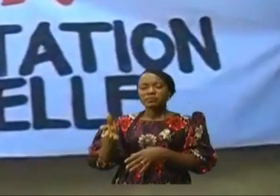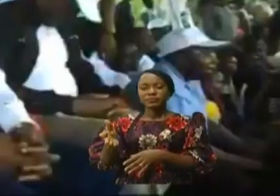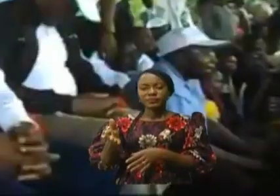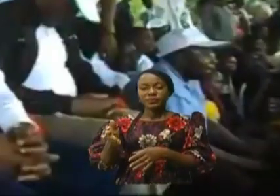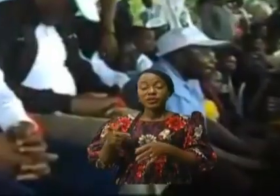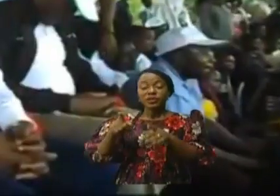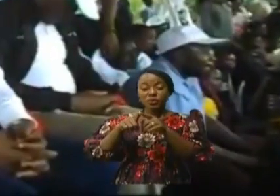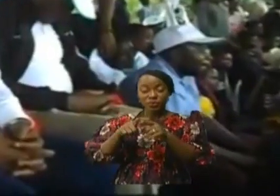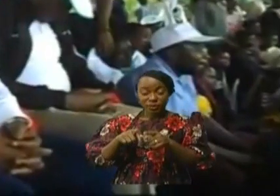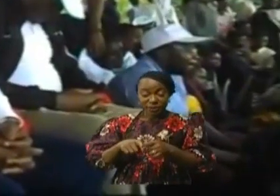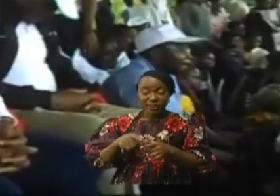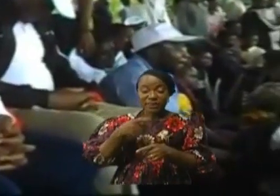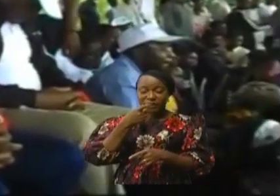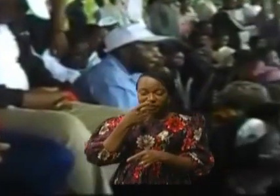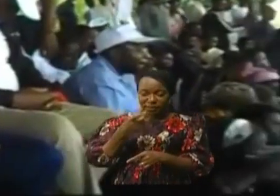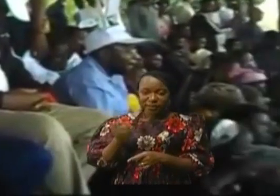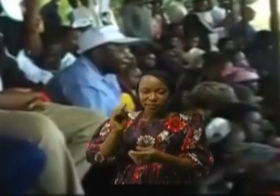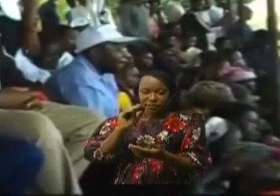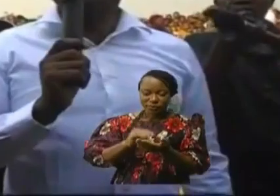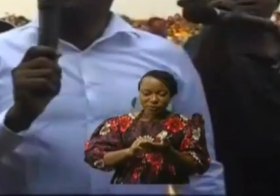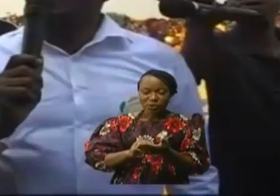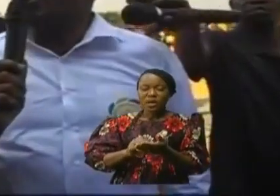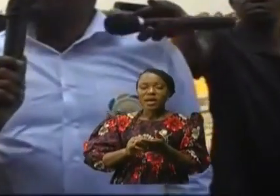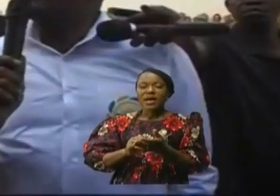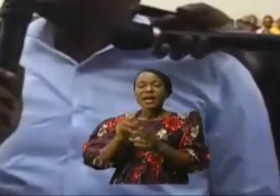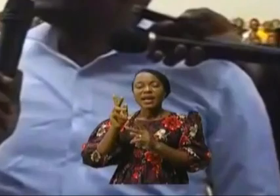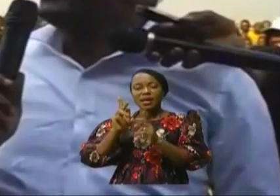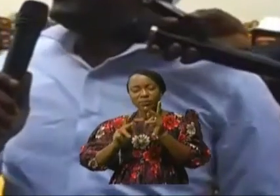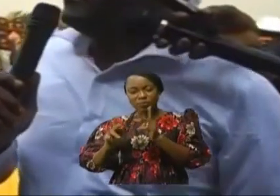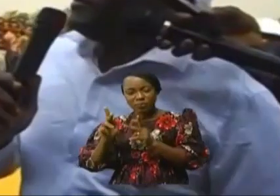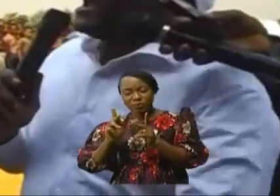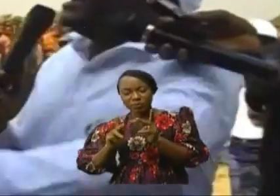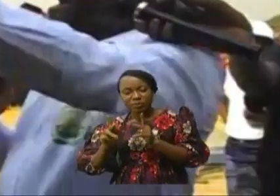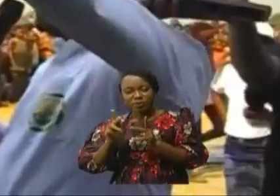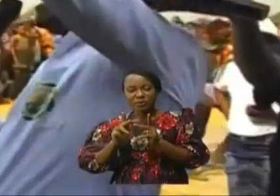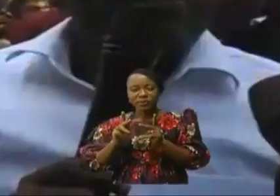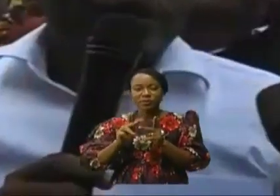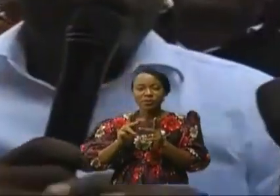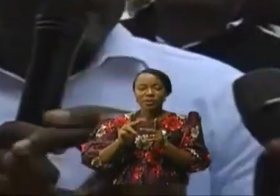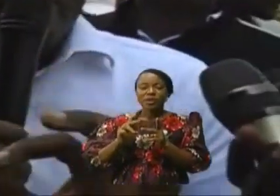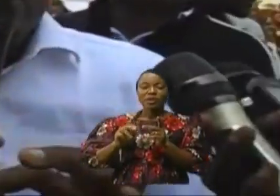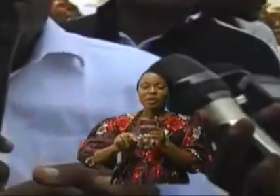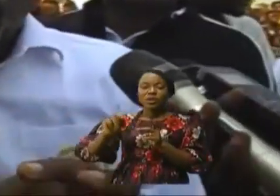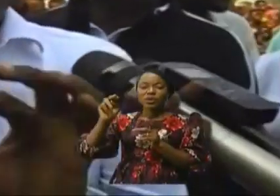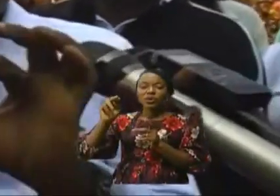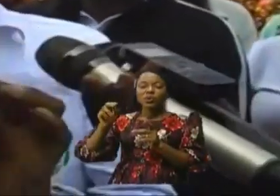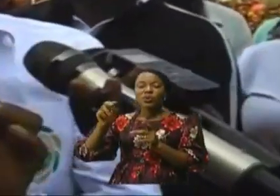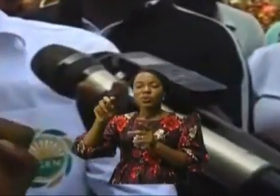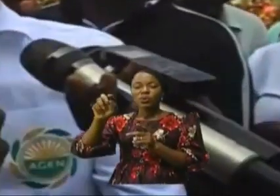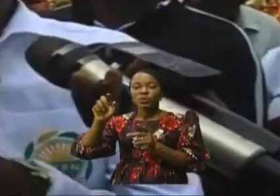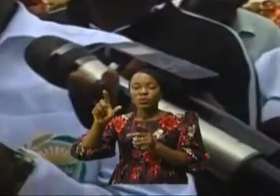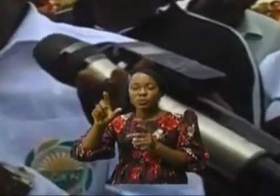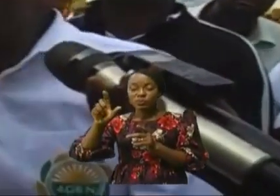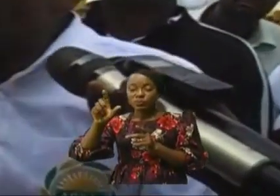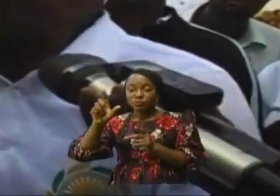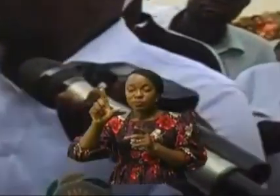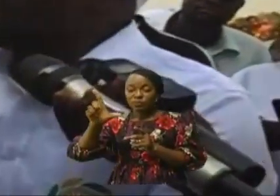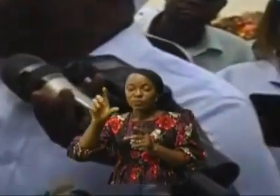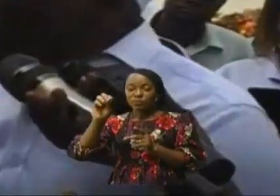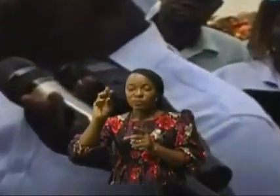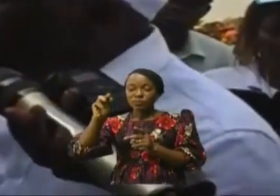Moutoualé a sans tergiverser fixé à la population lomamienne que l'AGRN s'inscrit dans la logique de la vision du chef de